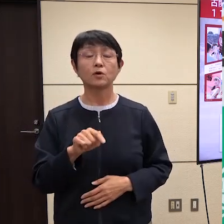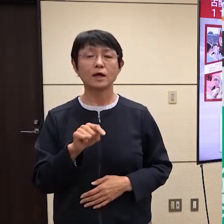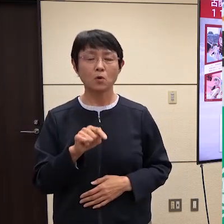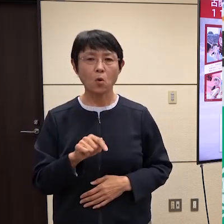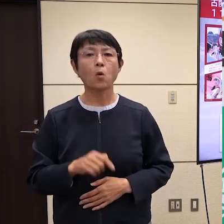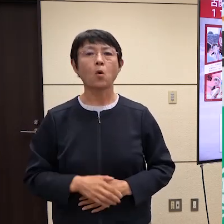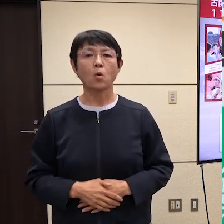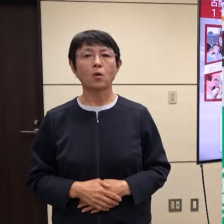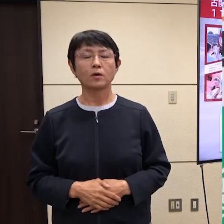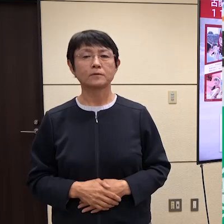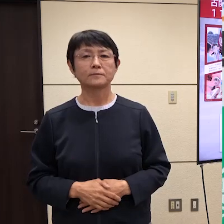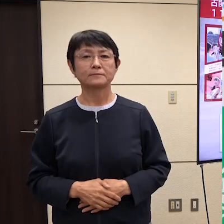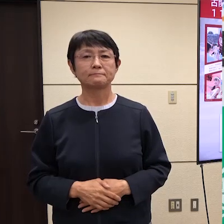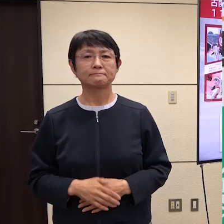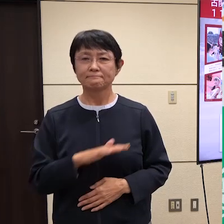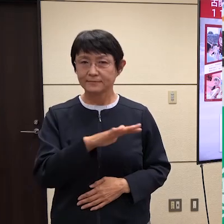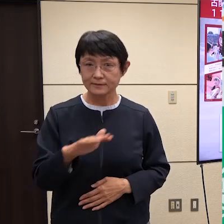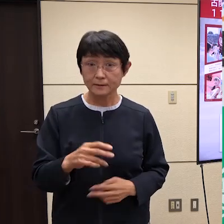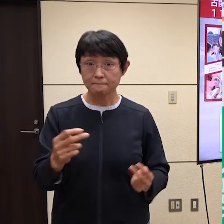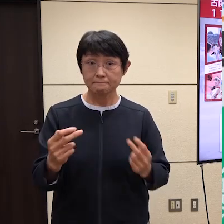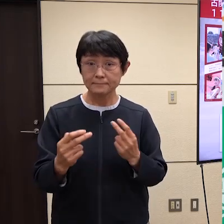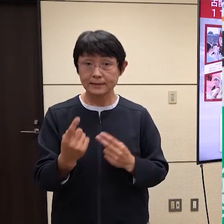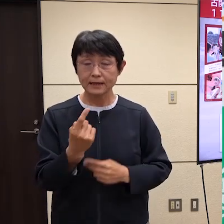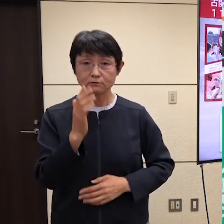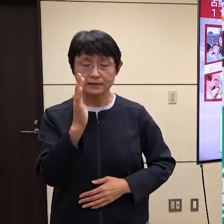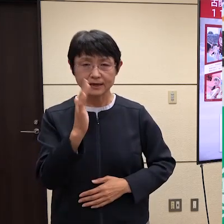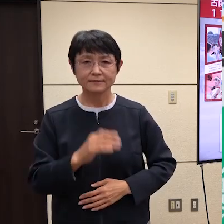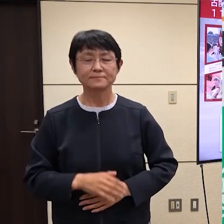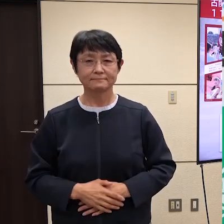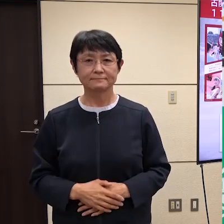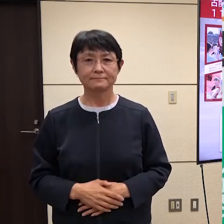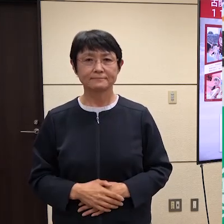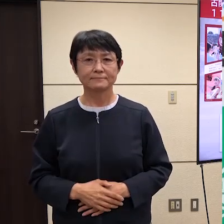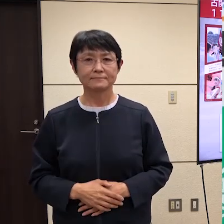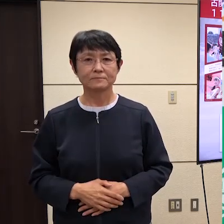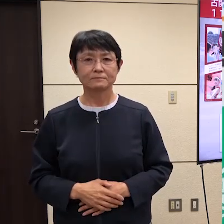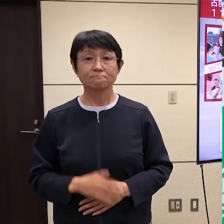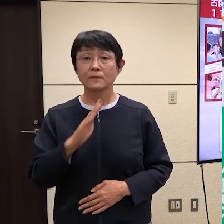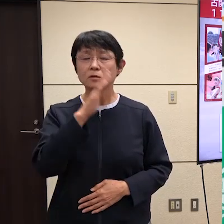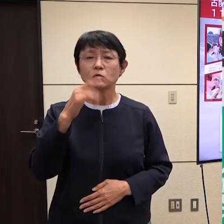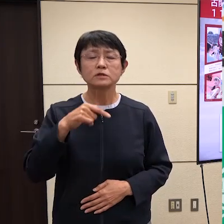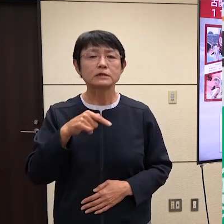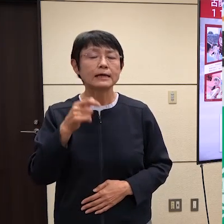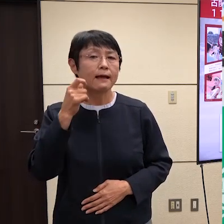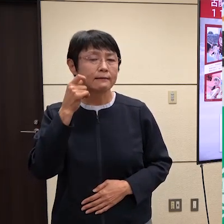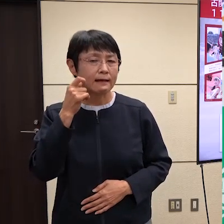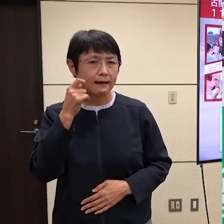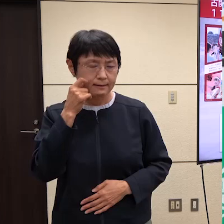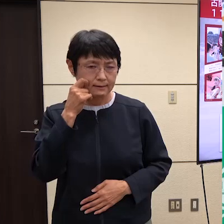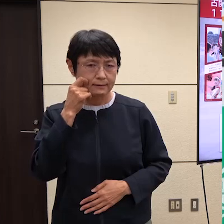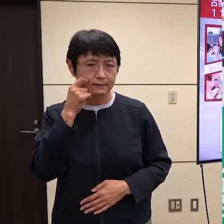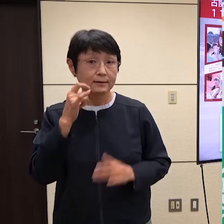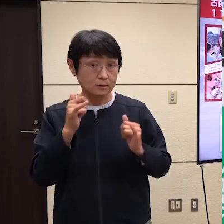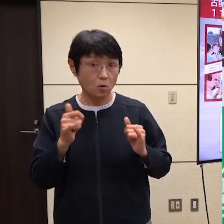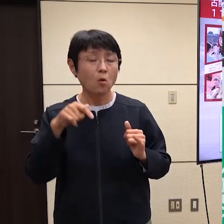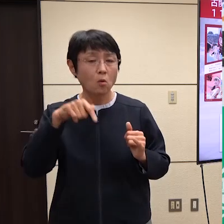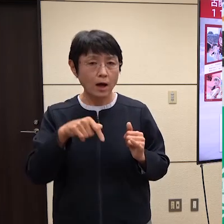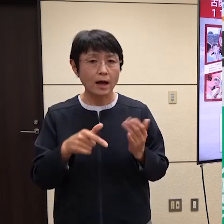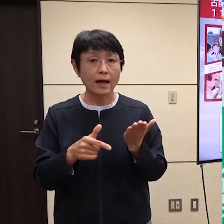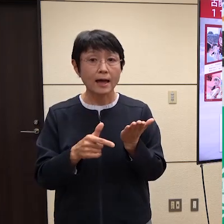ですね、見に来ていただきたいと思いますし、とりわけ当日行けないという方はこの駅前